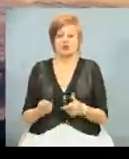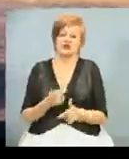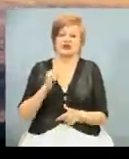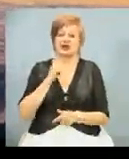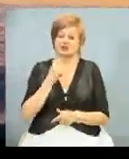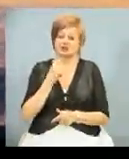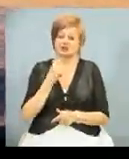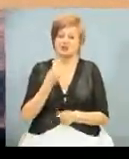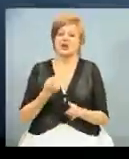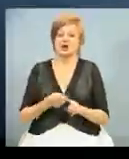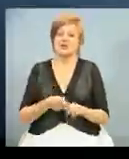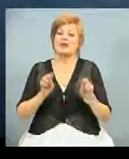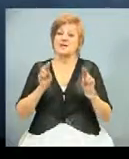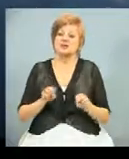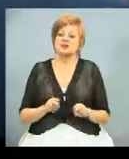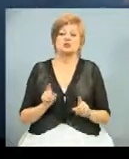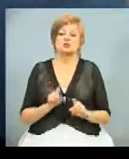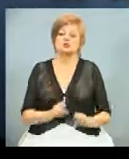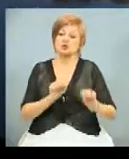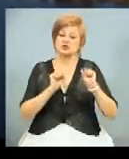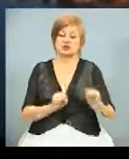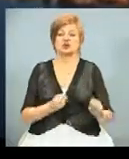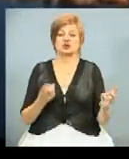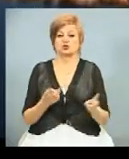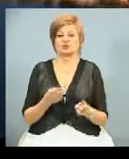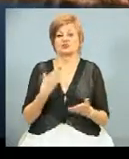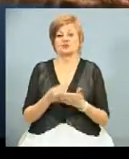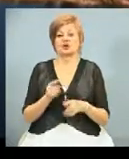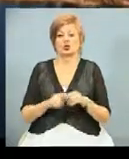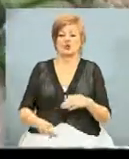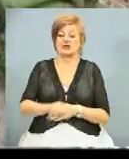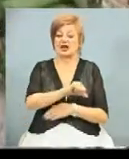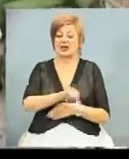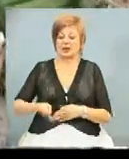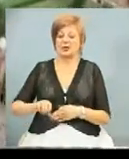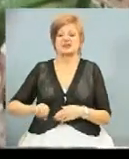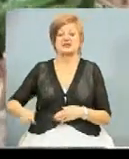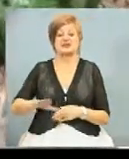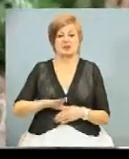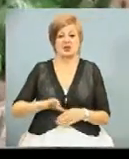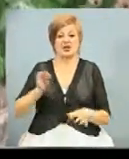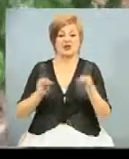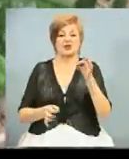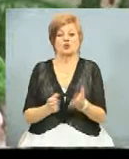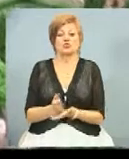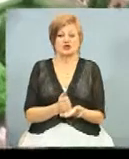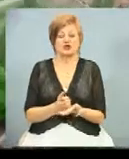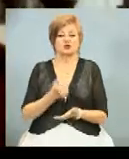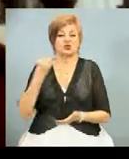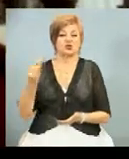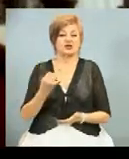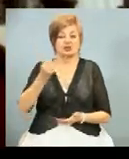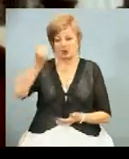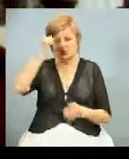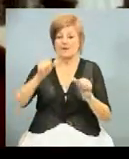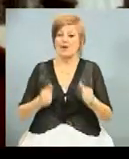Принцип суверенітету ж полягає у захисті рідної країни, її кордонів, земель, природних ресурсів, історичних пам'яток.